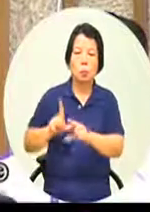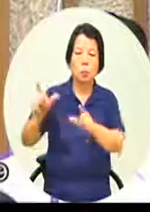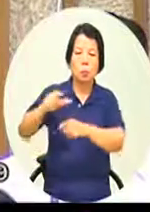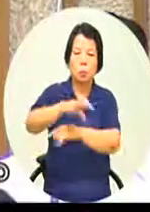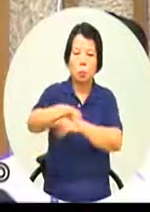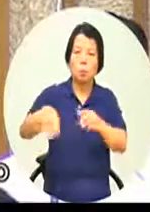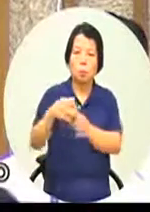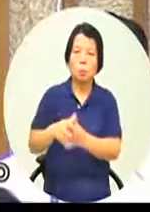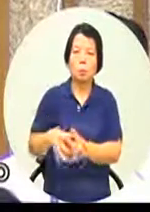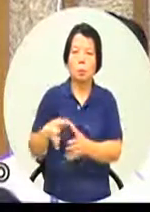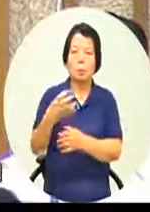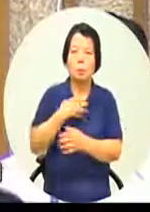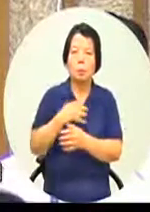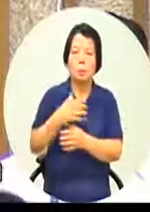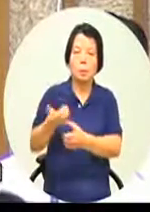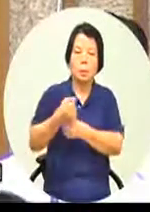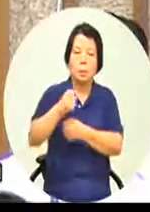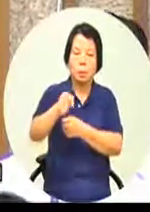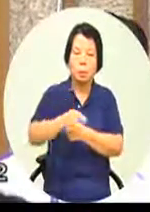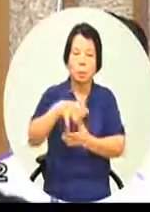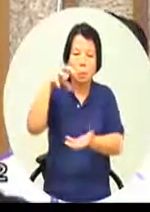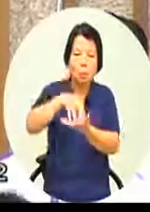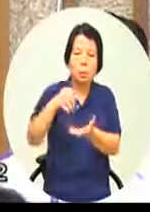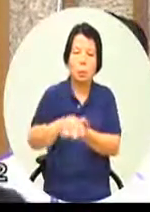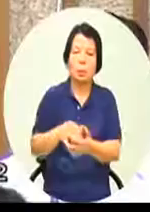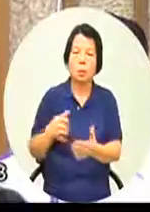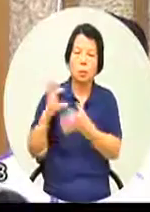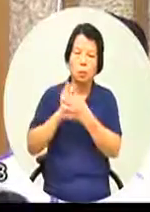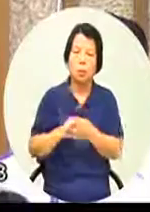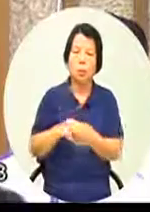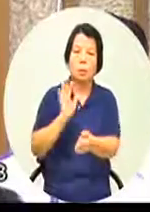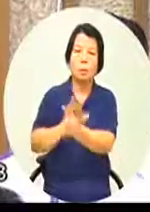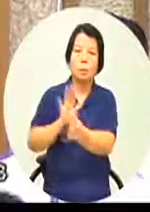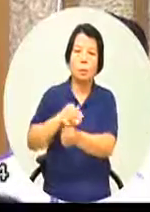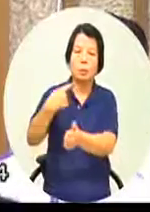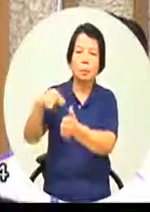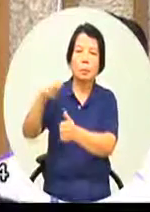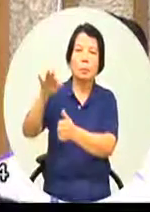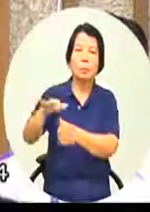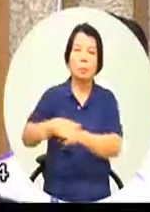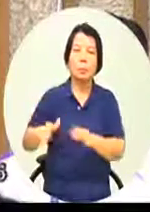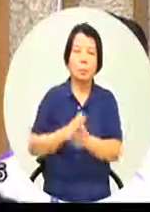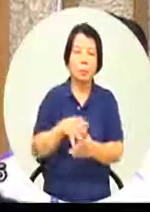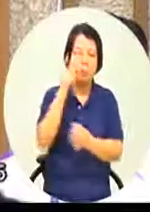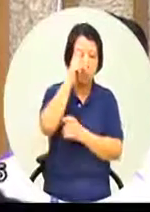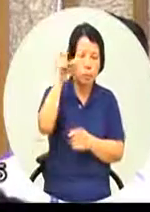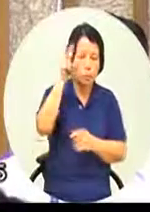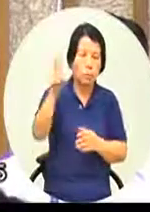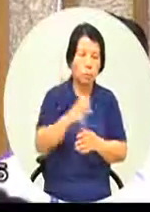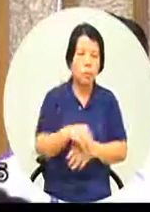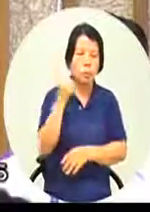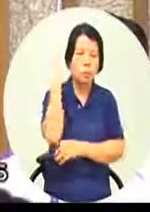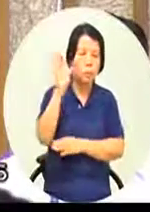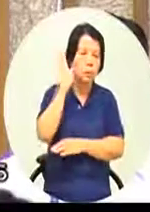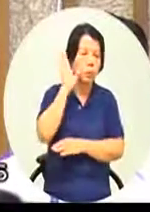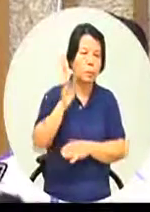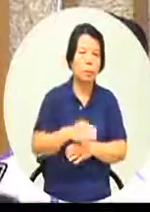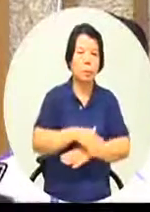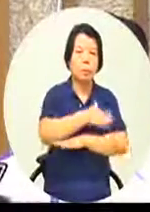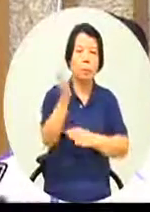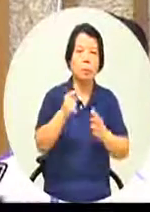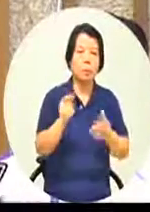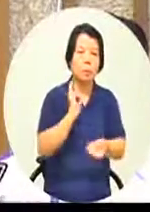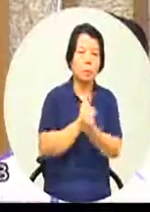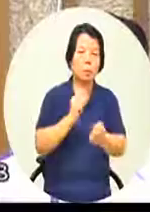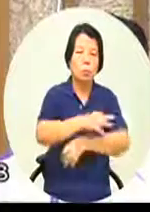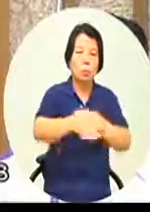拉认证这个部分，我们也会持续来辅导这样的一个部分。那最近其实这两天也有大概有新闻，就是说对经济部的外贸